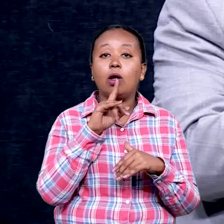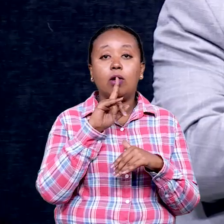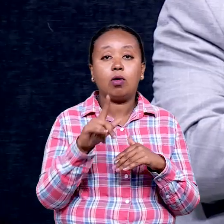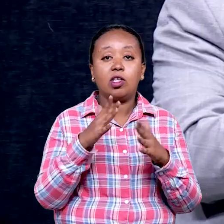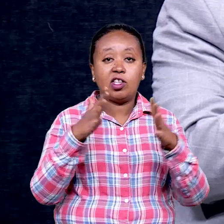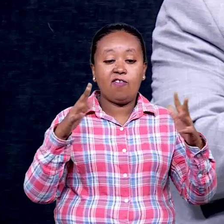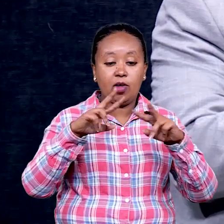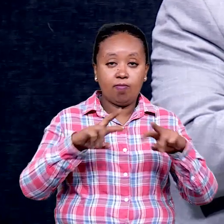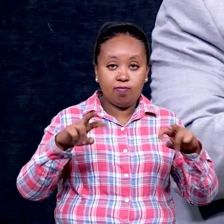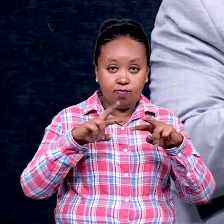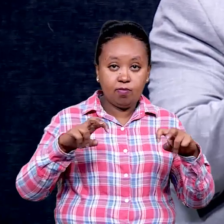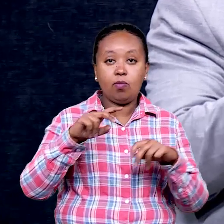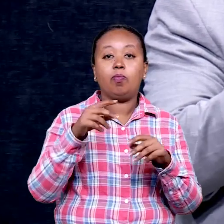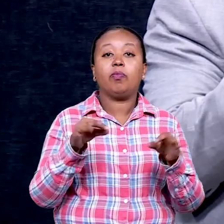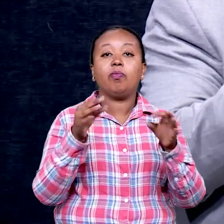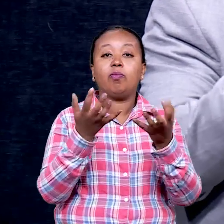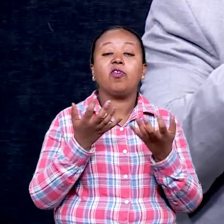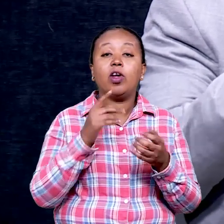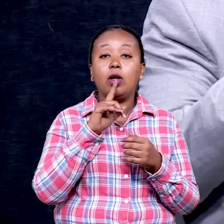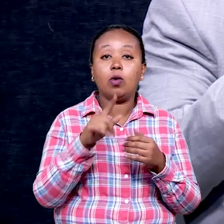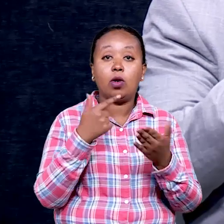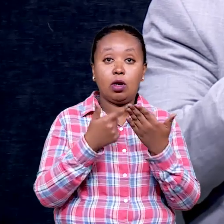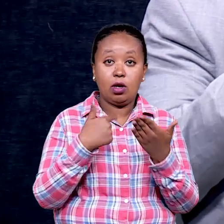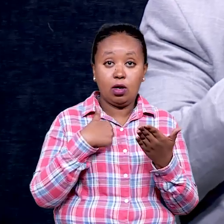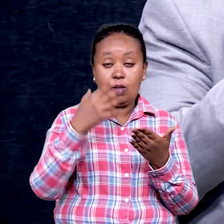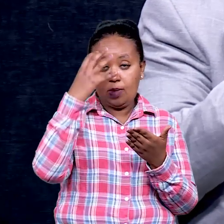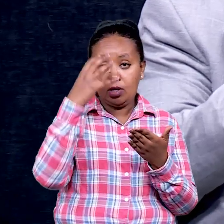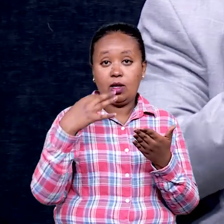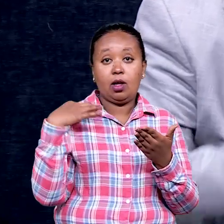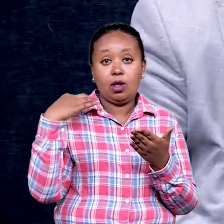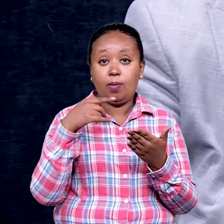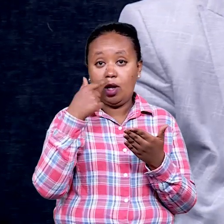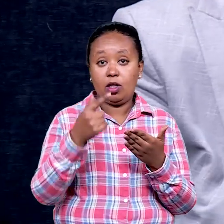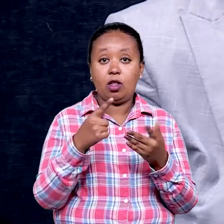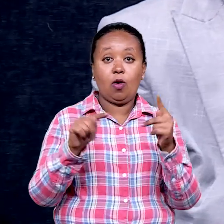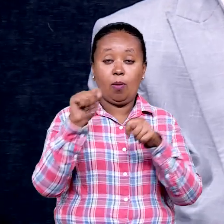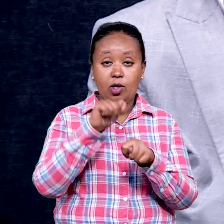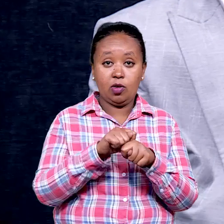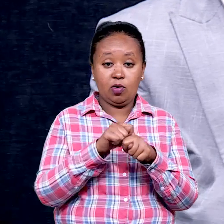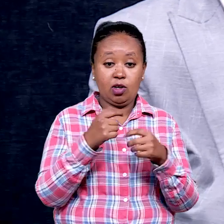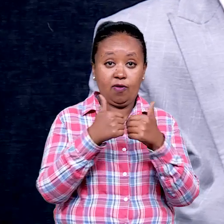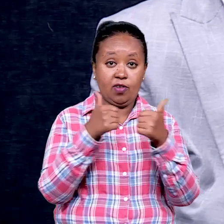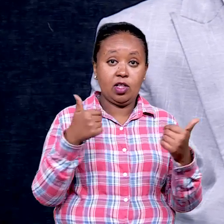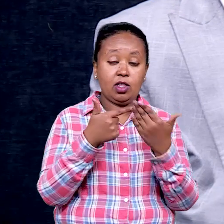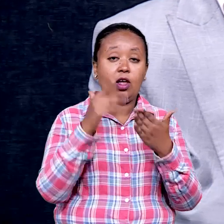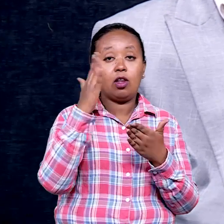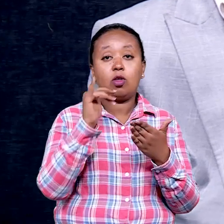ሪሰርችም የሚፈልግ ነው። እና እኔ የመንግስት የግል ብዬ ተቋማቱን ከፍዬ የዚህ አይነት አንዳንዴ